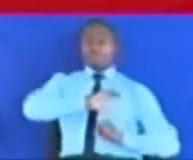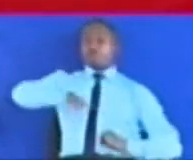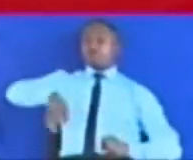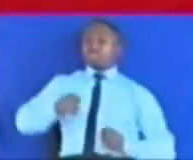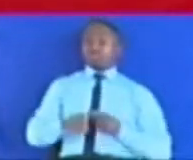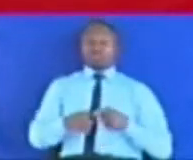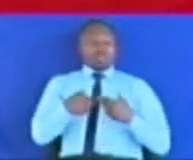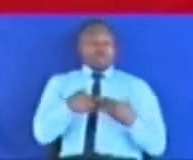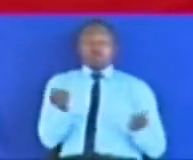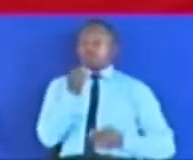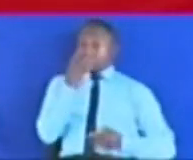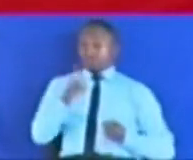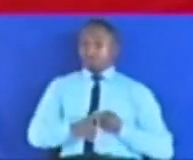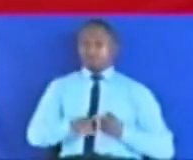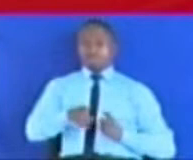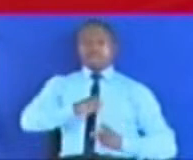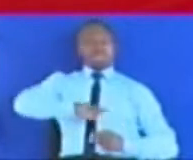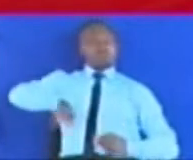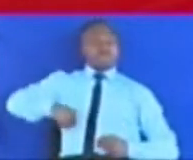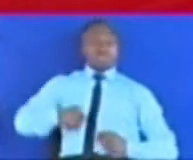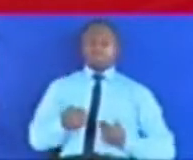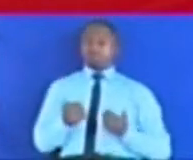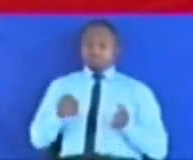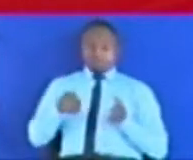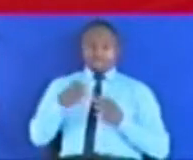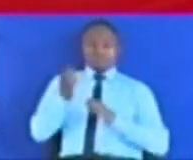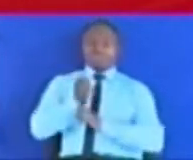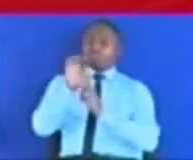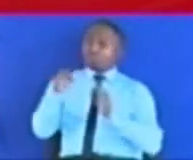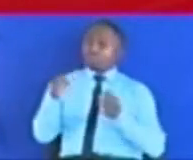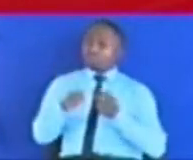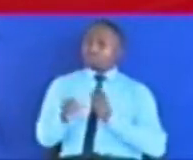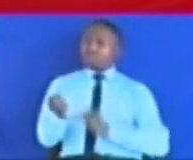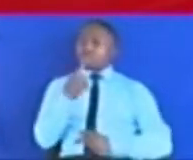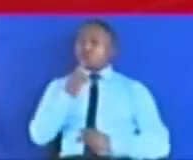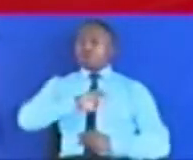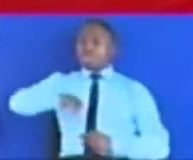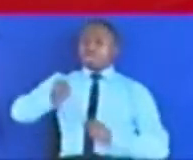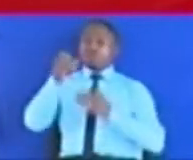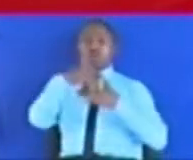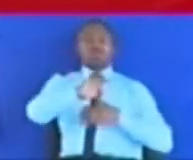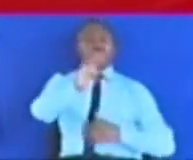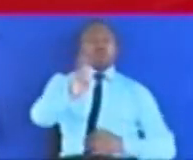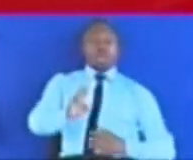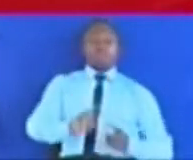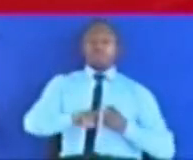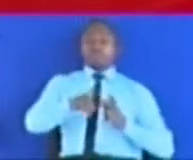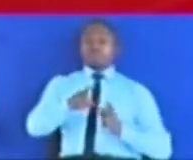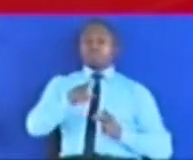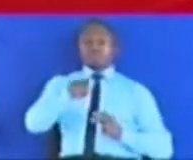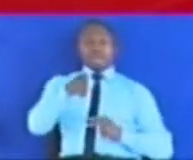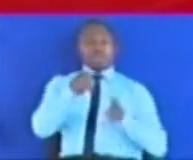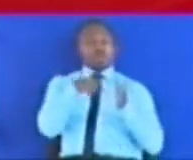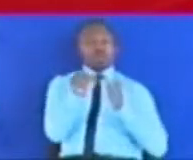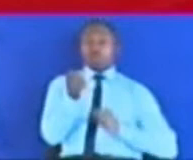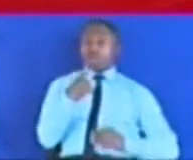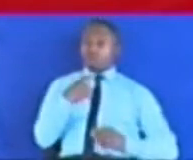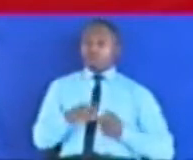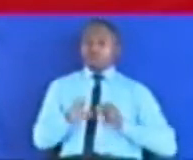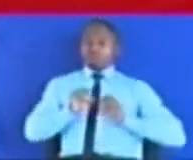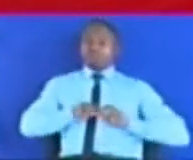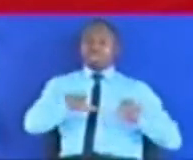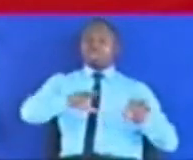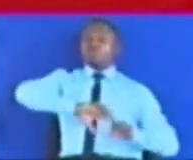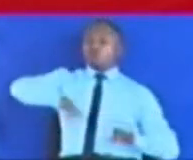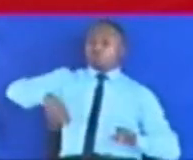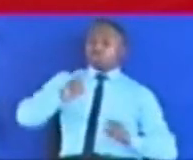hakuna. Nani ameiba dawa? Anafanikiwaje kuiba dawa? Na dawa hizi zinaibiwa zinaenda kuuzwa wapi? Nani ananunua dawa hizi? Mtandao wa wizi